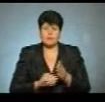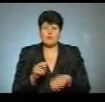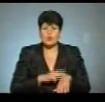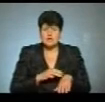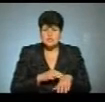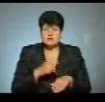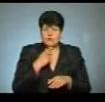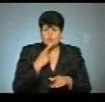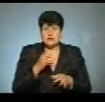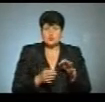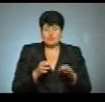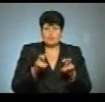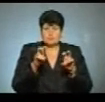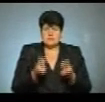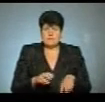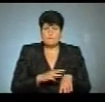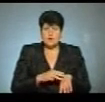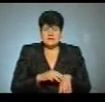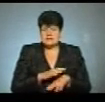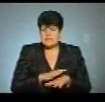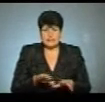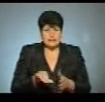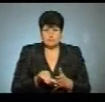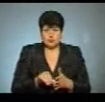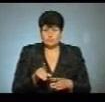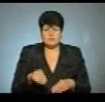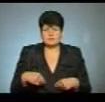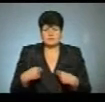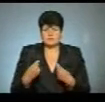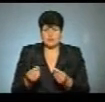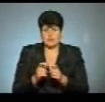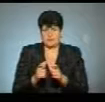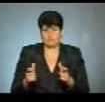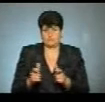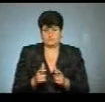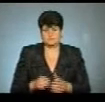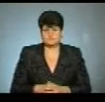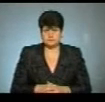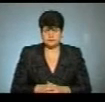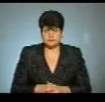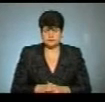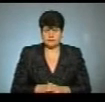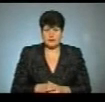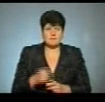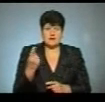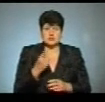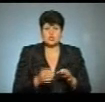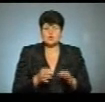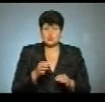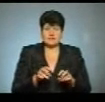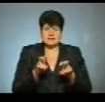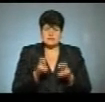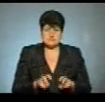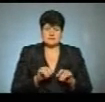Катерини Басалиги, на судовому засіданні поліцейських не було, бо їм не приходила повістка із суду. Нагадаю, перше судове засідання в